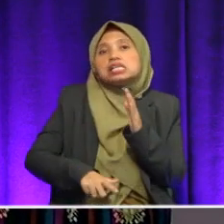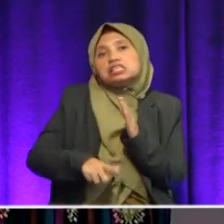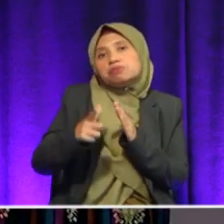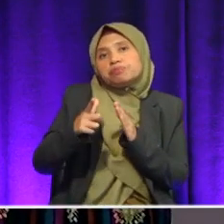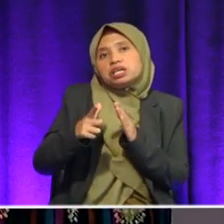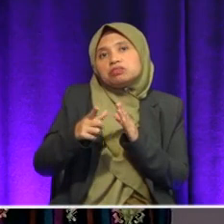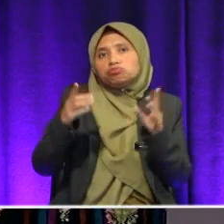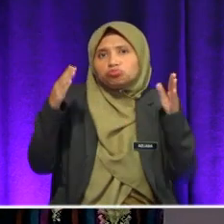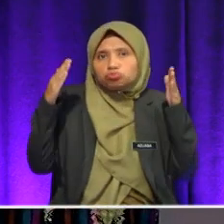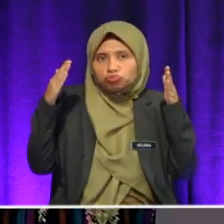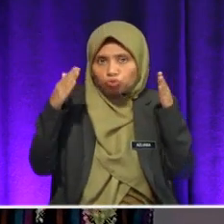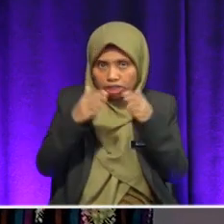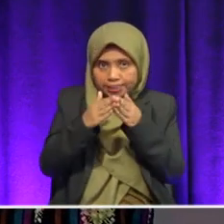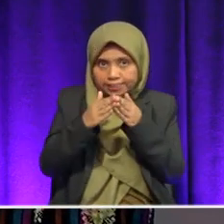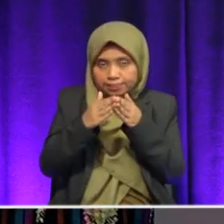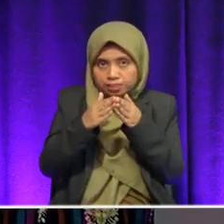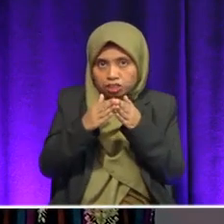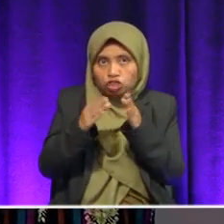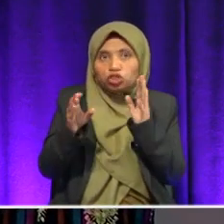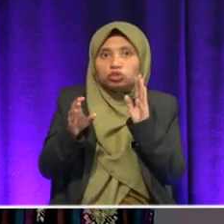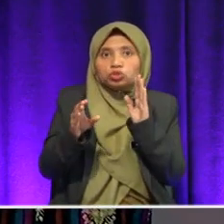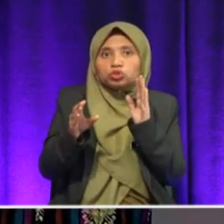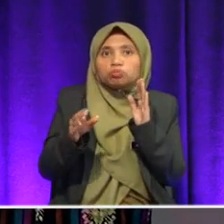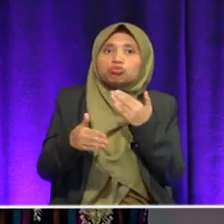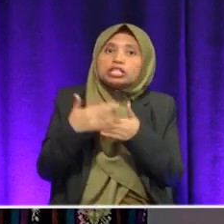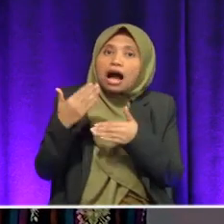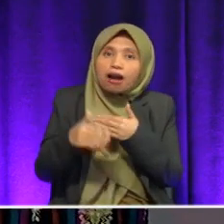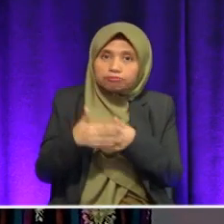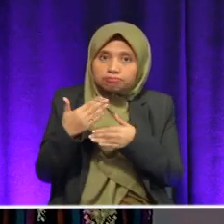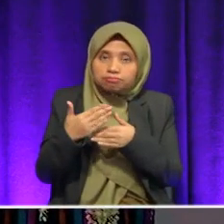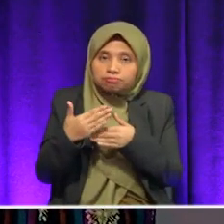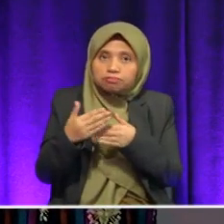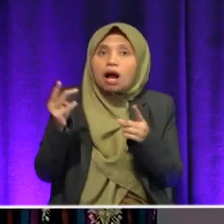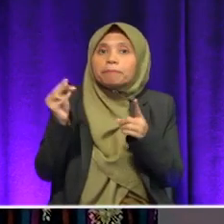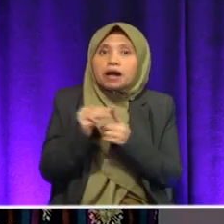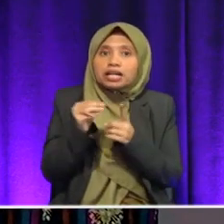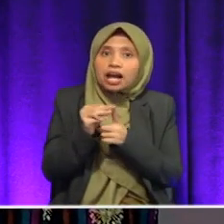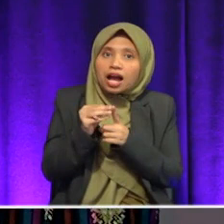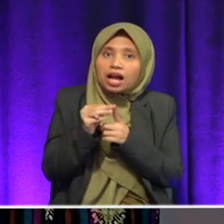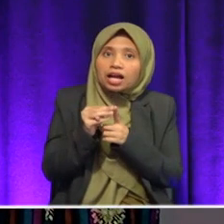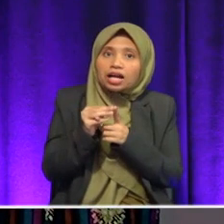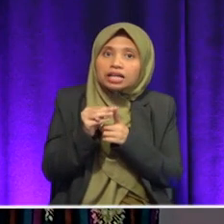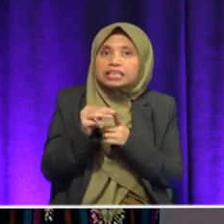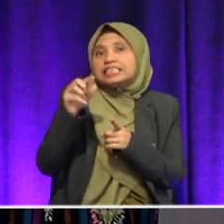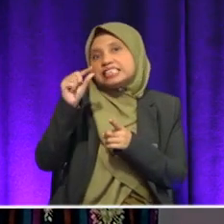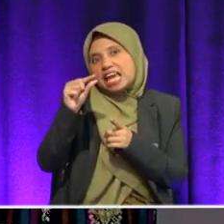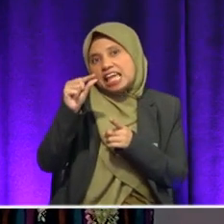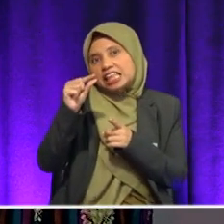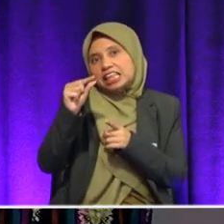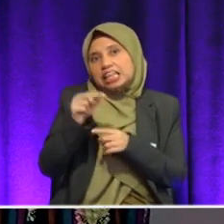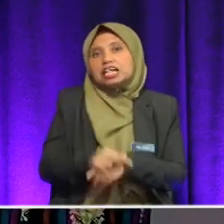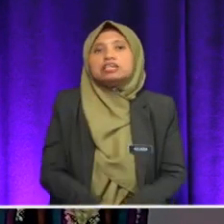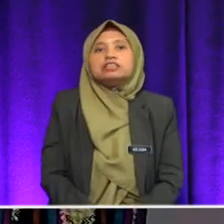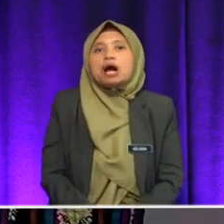direct ya lebih mudah dijawab dan makanya itu lebih sedikit daripada